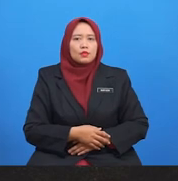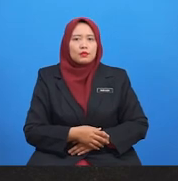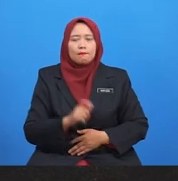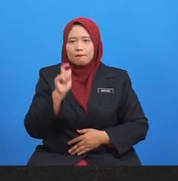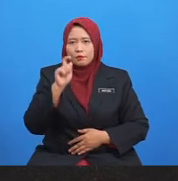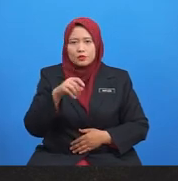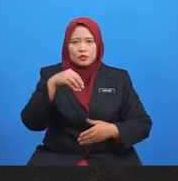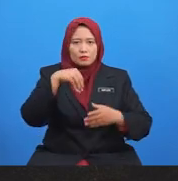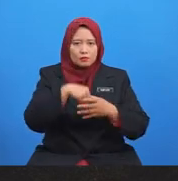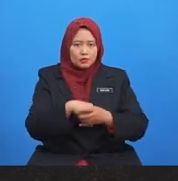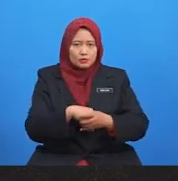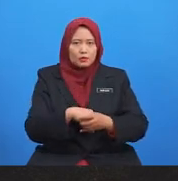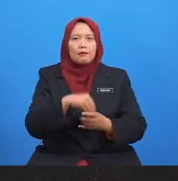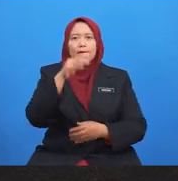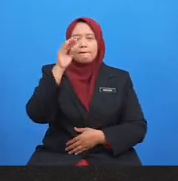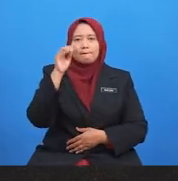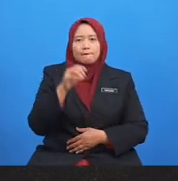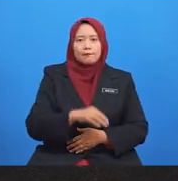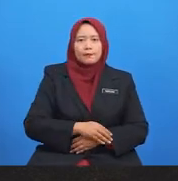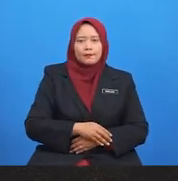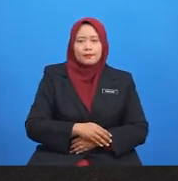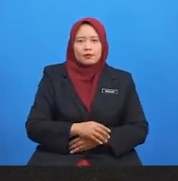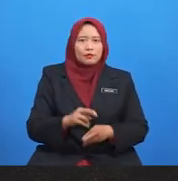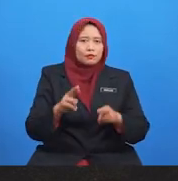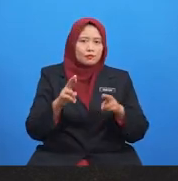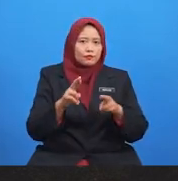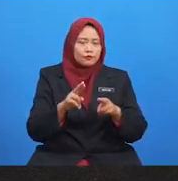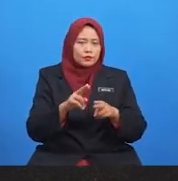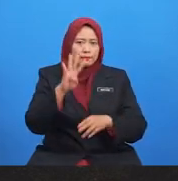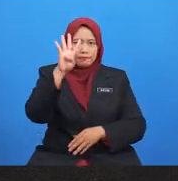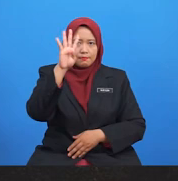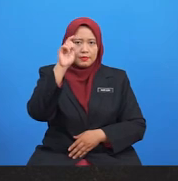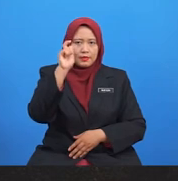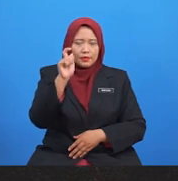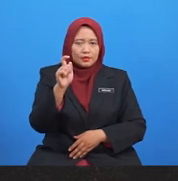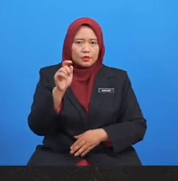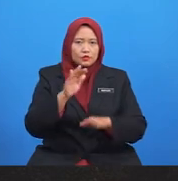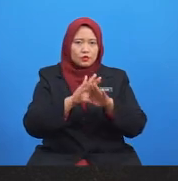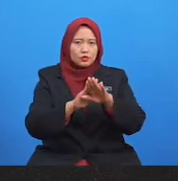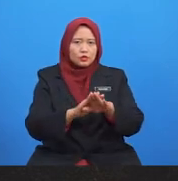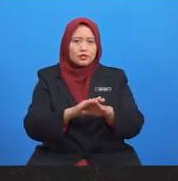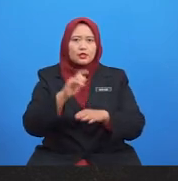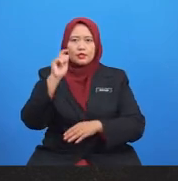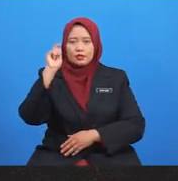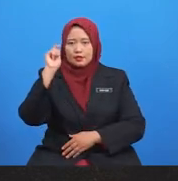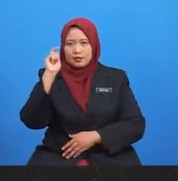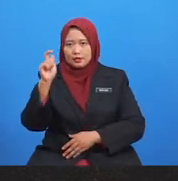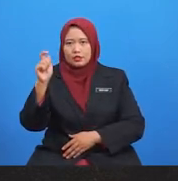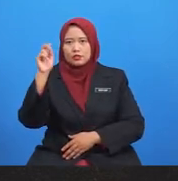Langkah yang pertama, kita perlu masukkan fungsi 4X tolak X kuasa